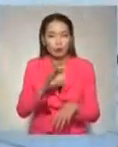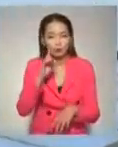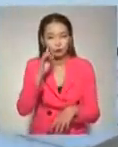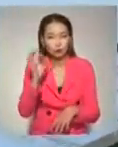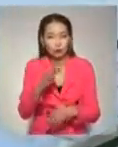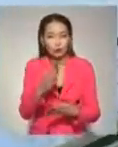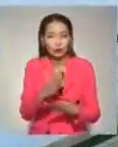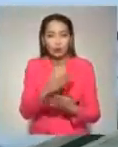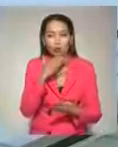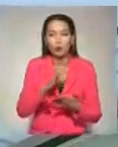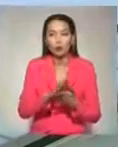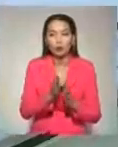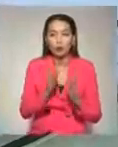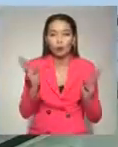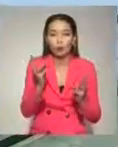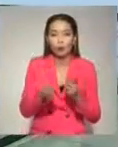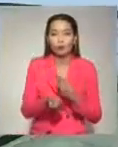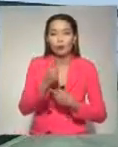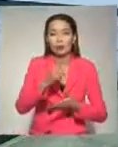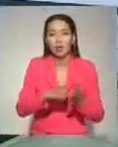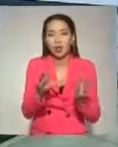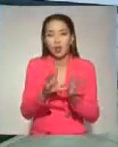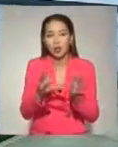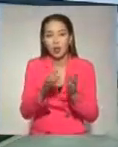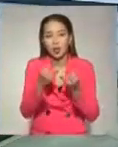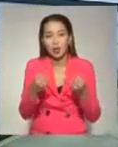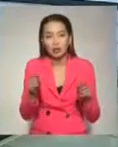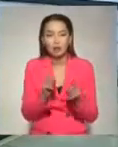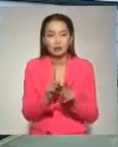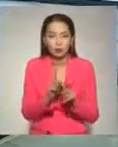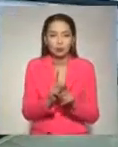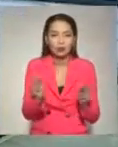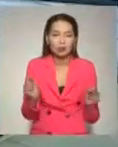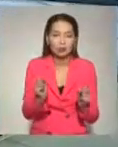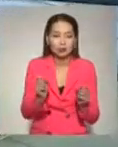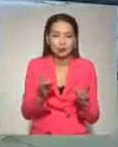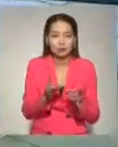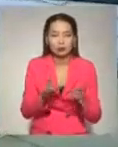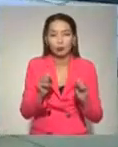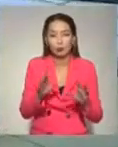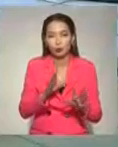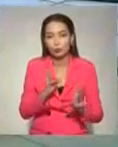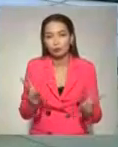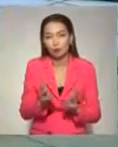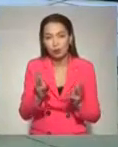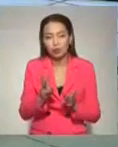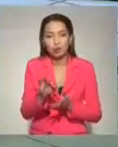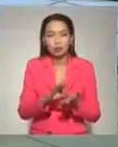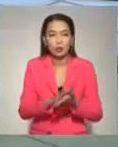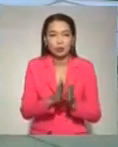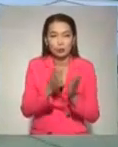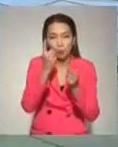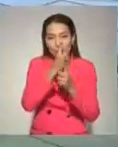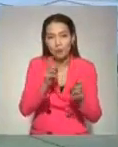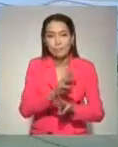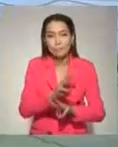көп жағдайда өрттің шығу себебі электр сымдарының қысқа тұйықталуынан болады дейді. Төтенше жағдайлар министрлігінің дерегінше жылыту